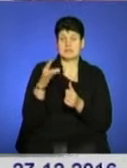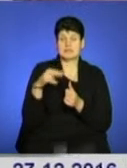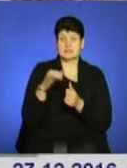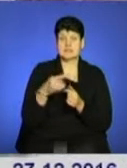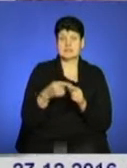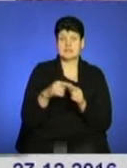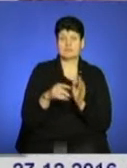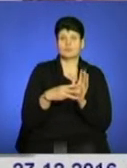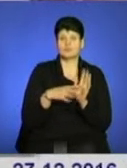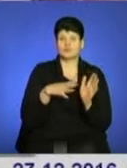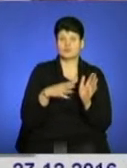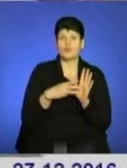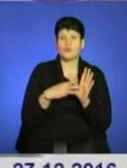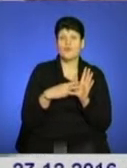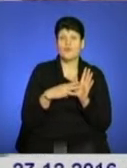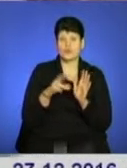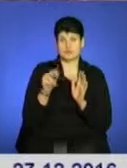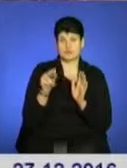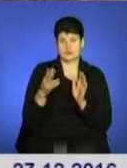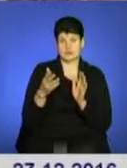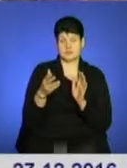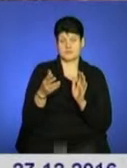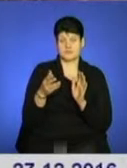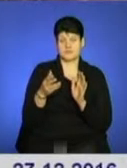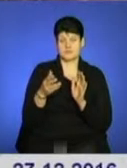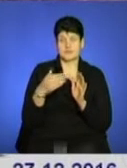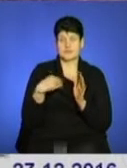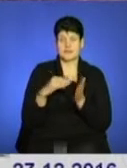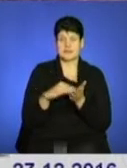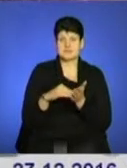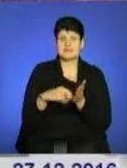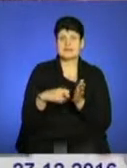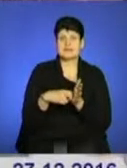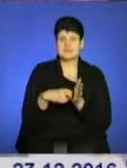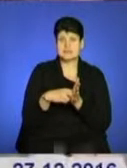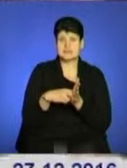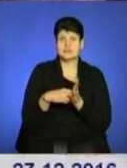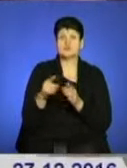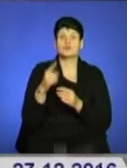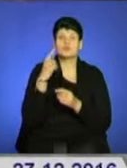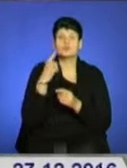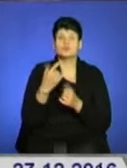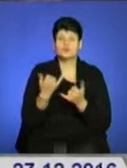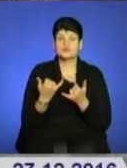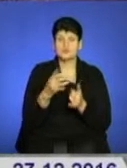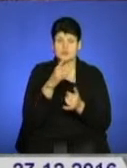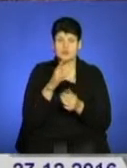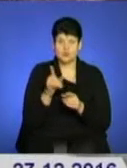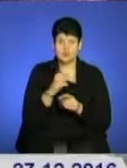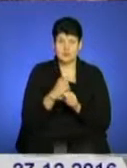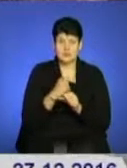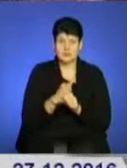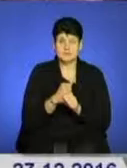оголені. Ми написали листа, їм я надала. Вони кажуть, що ми звертали. Ми написали, от